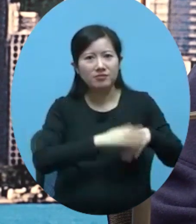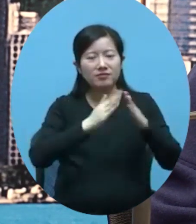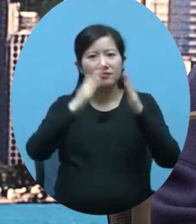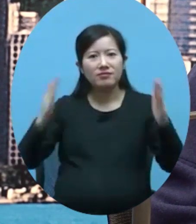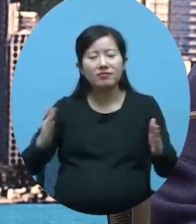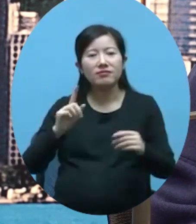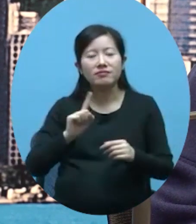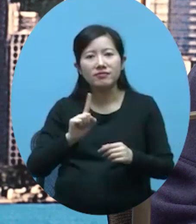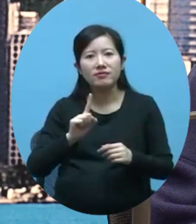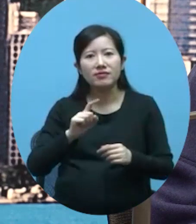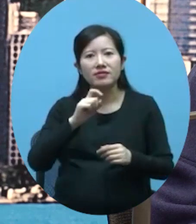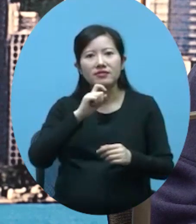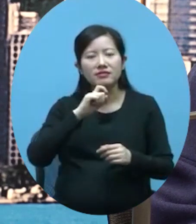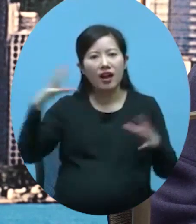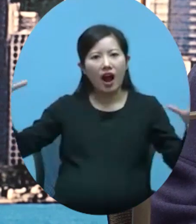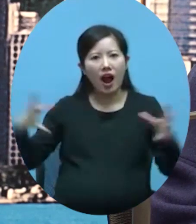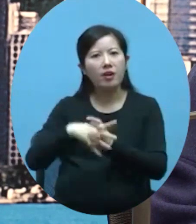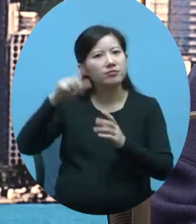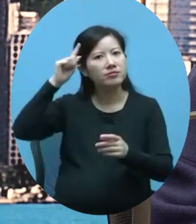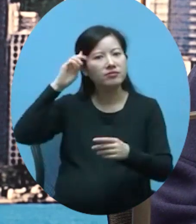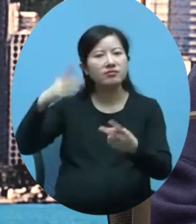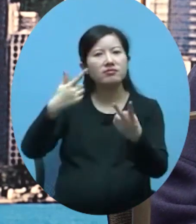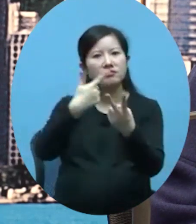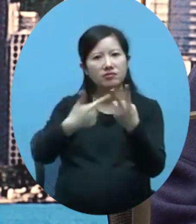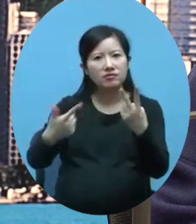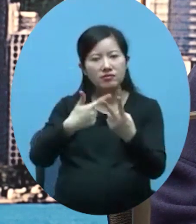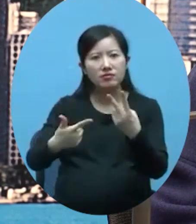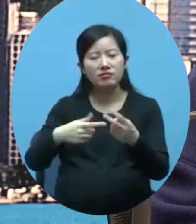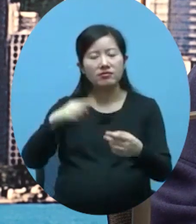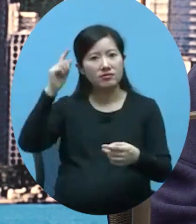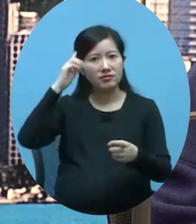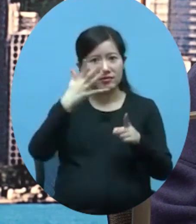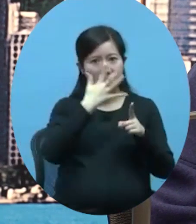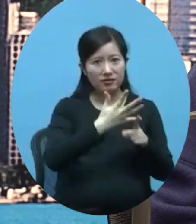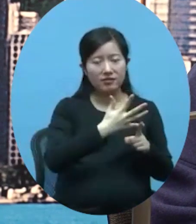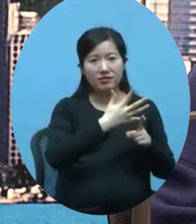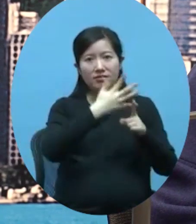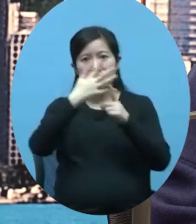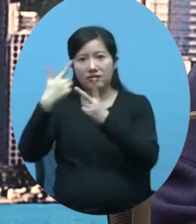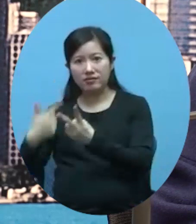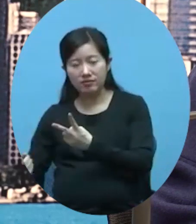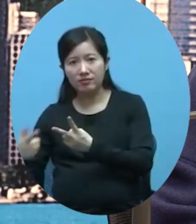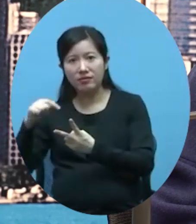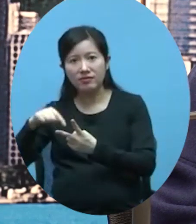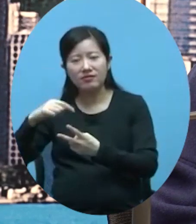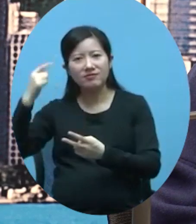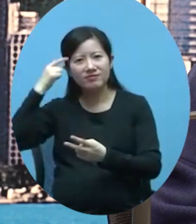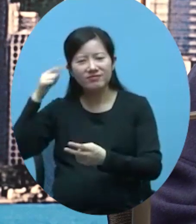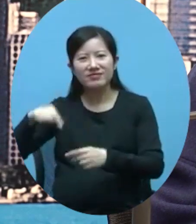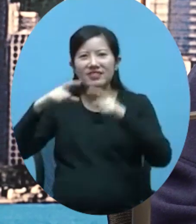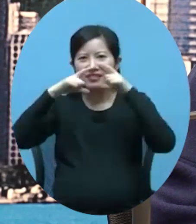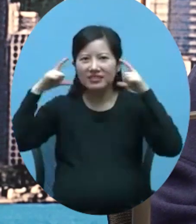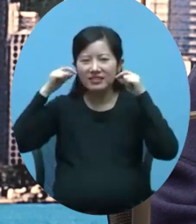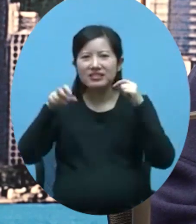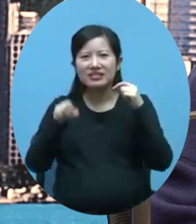定的就是我们一共做28天那由第15天去到第28天我们就希望他继续戴着口罩自己